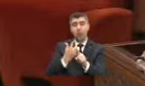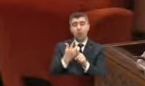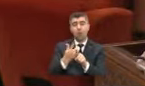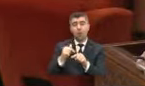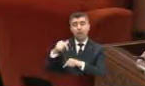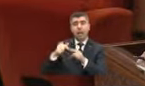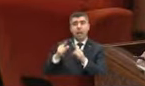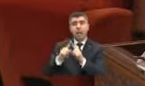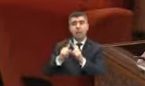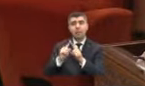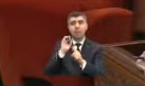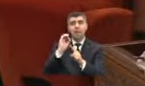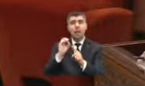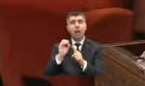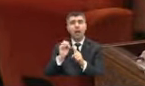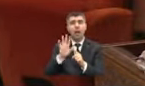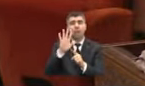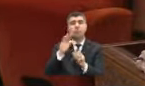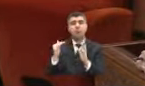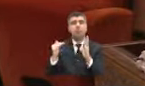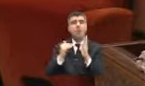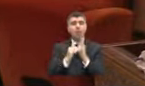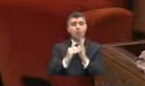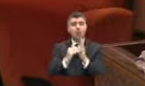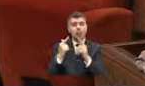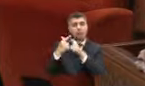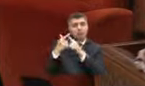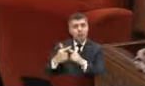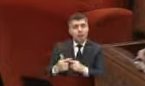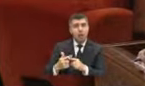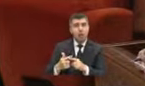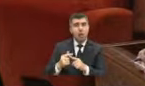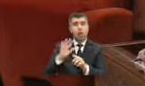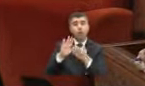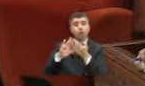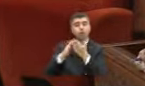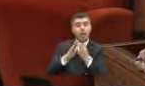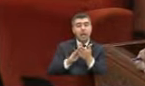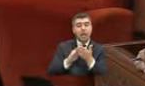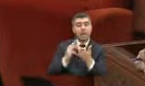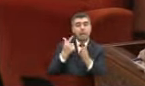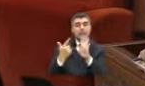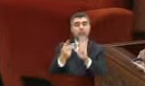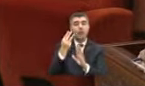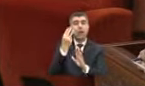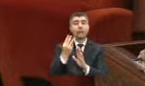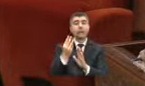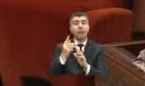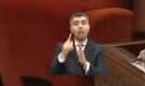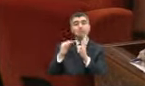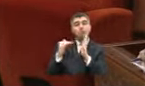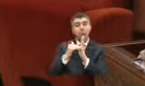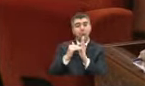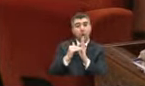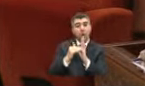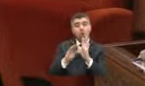قال بأن لو سامي عنده 5 مليون، والجمعيات عندها 37 مليون، و30 بناية ديال الطفولة صلحناها